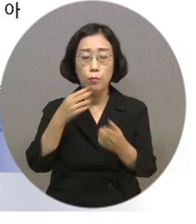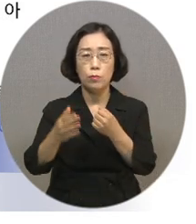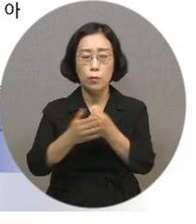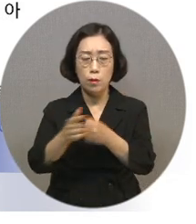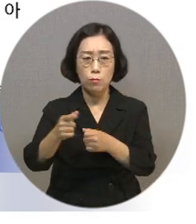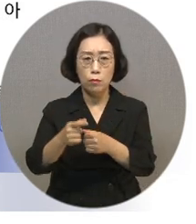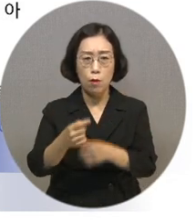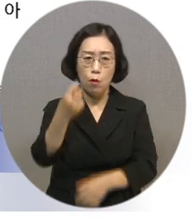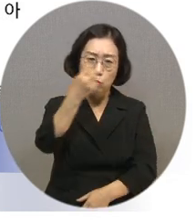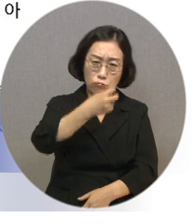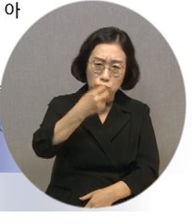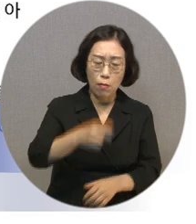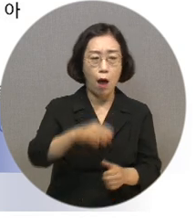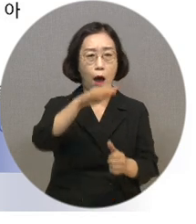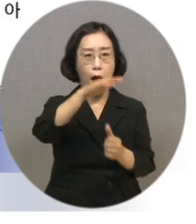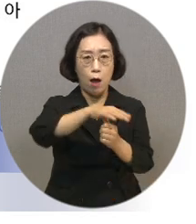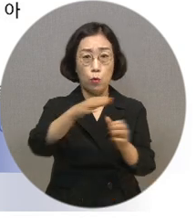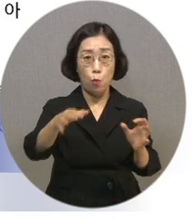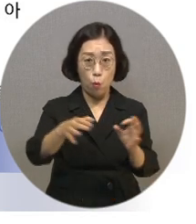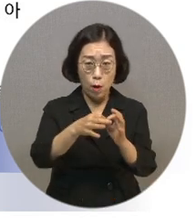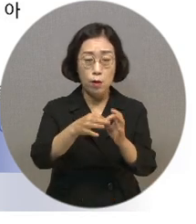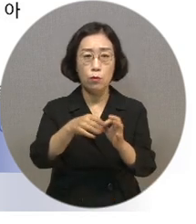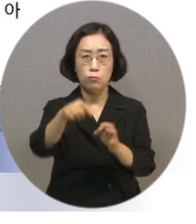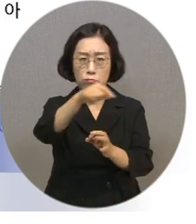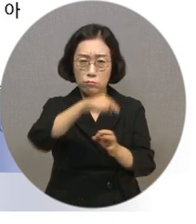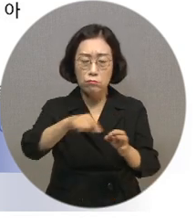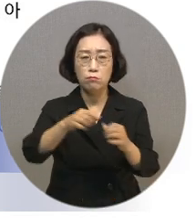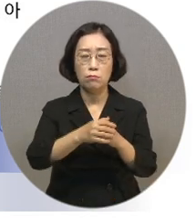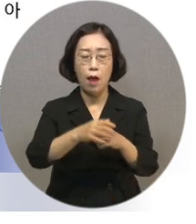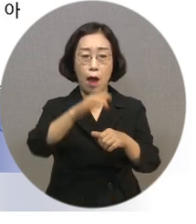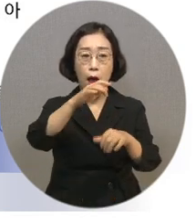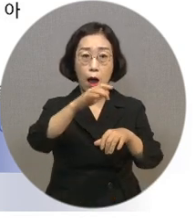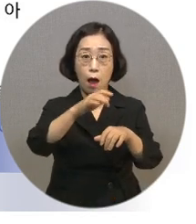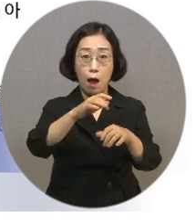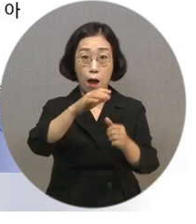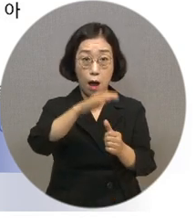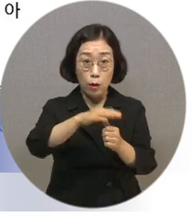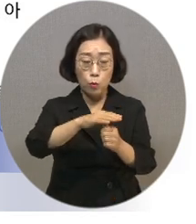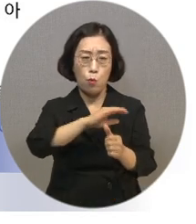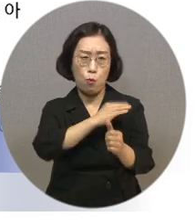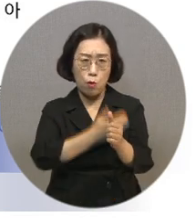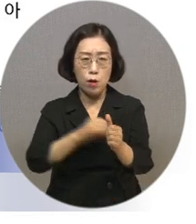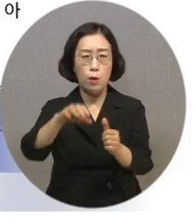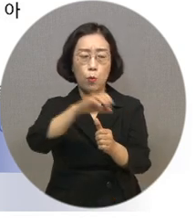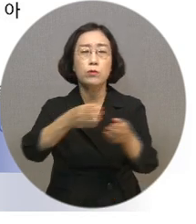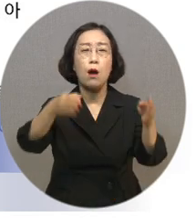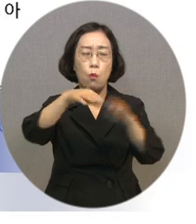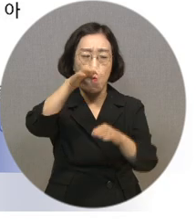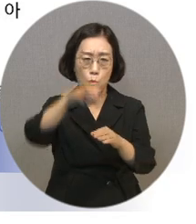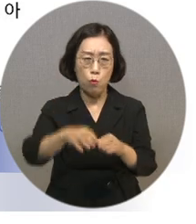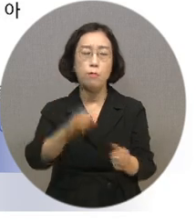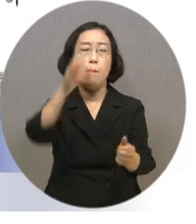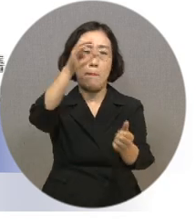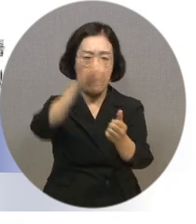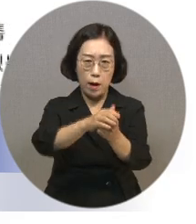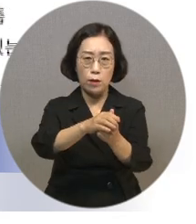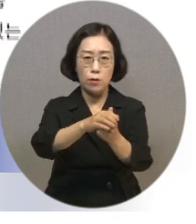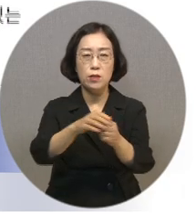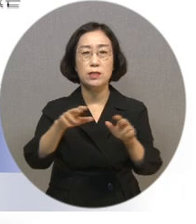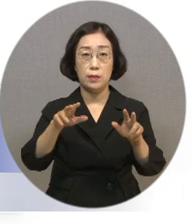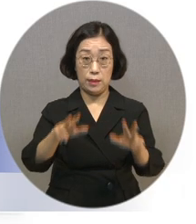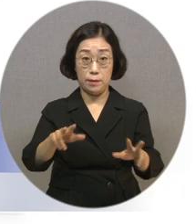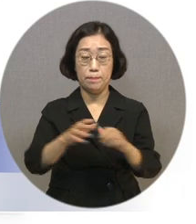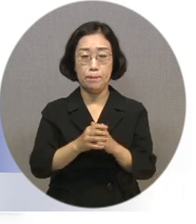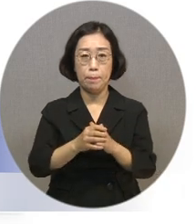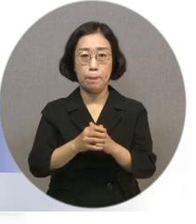대응을 아동 정책에 관한 업무를 주로 맡고 있는 아동권리보장원에서 함께 수행하고 있다고 지적했습니다